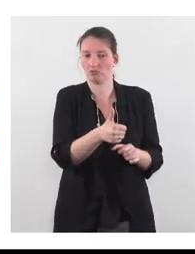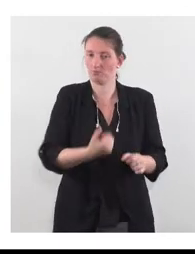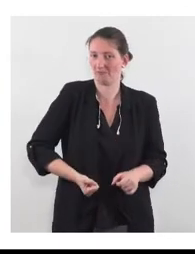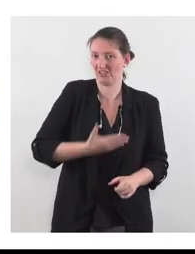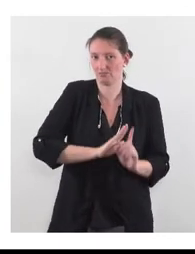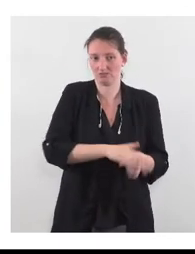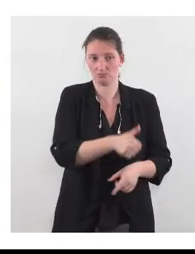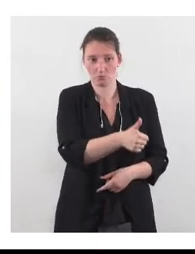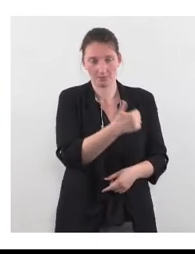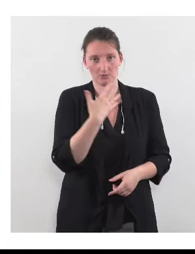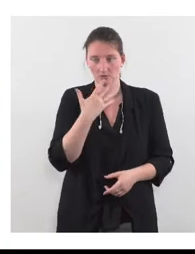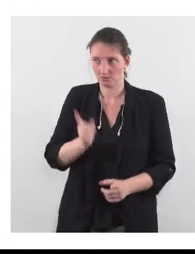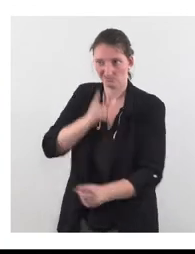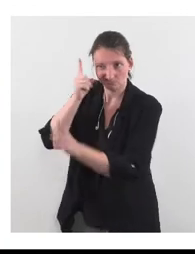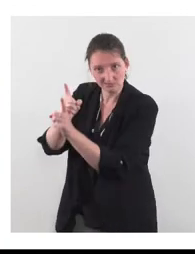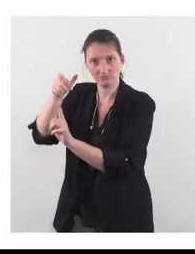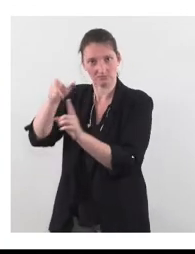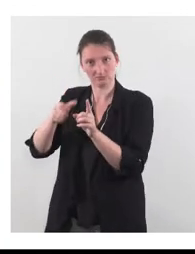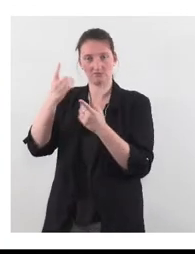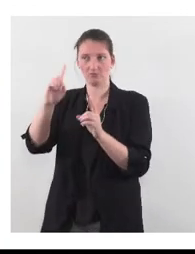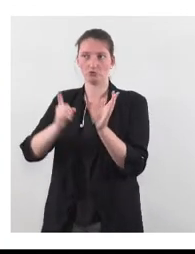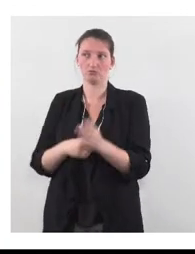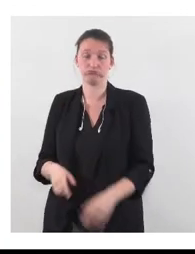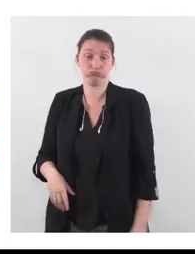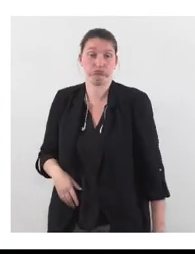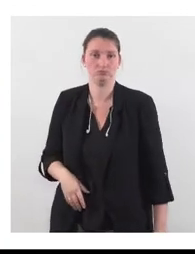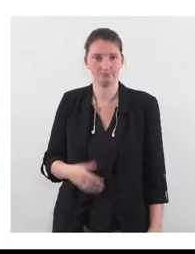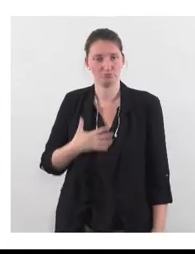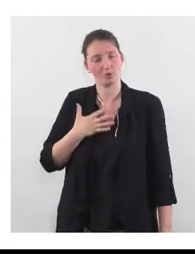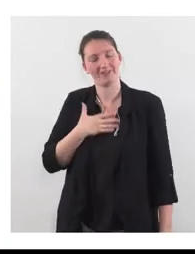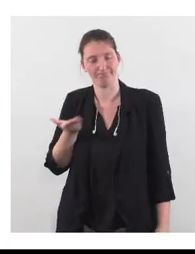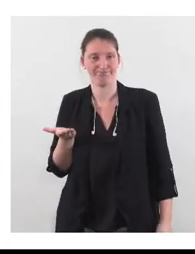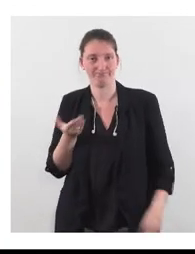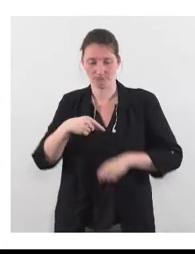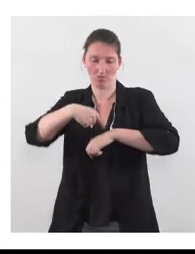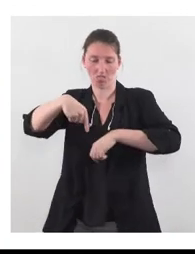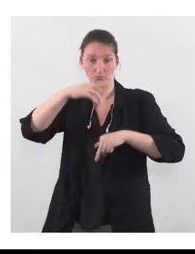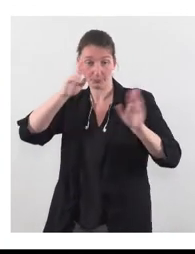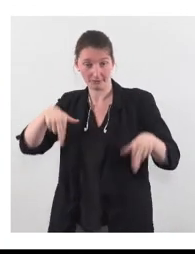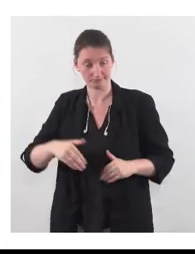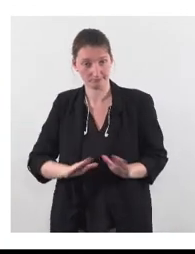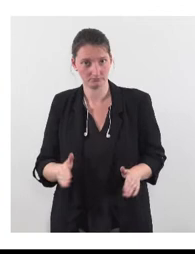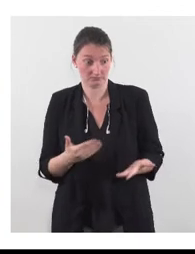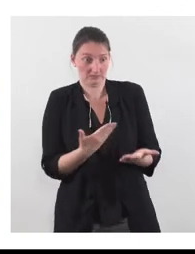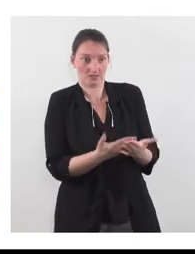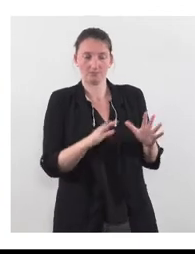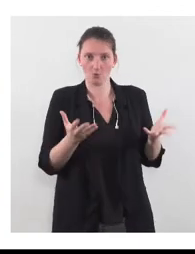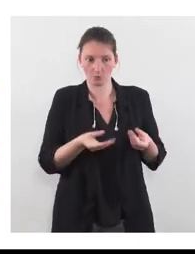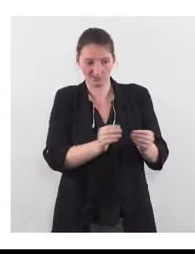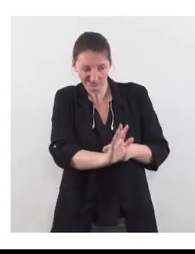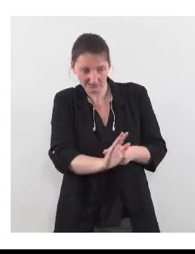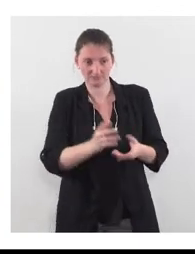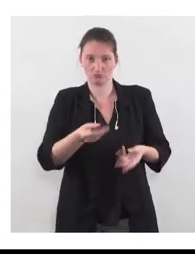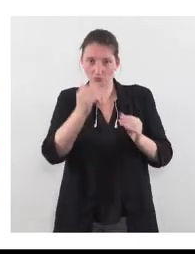d'aller voir le défenseur des droits. Ils pensent que ça ne sert à rien, que de toute façon, ça prendra du temps. Voilà, comment on fait pour rétablir ce lien